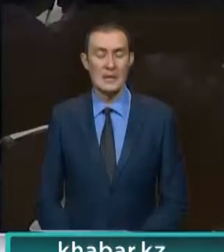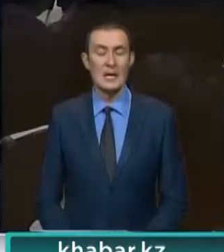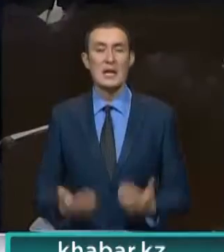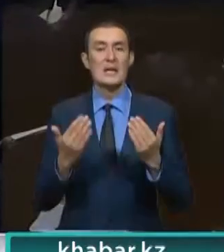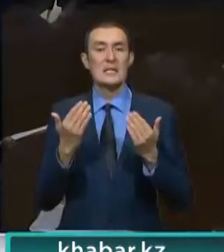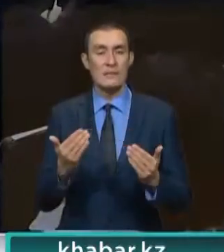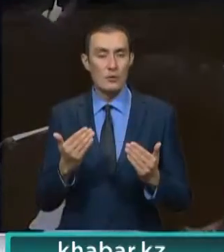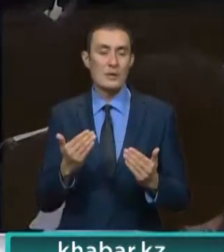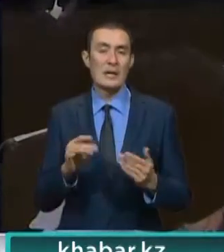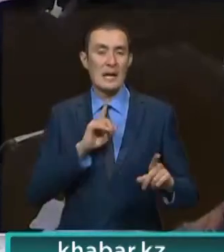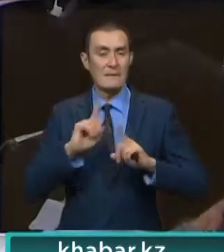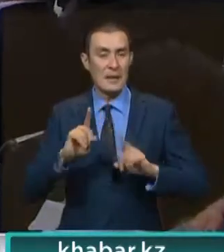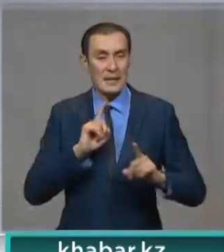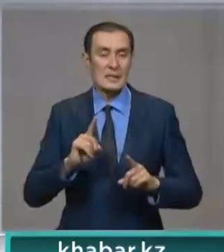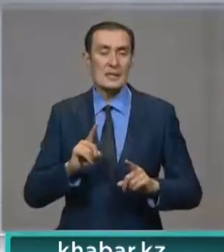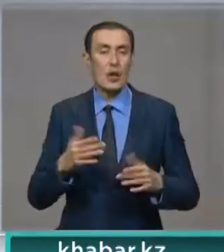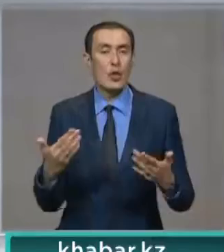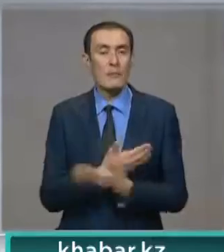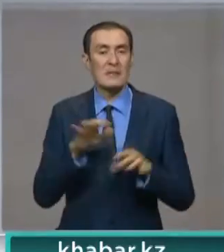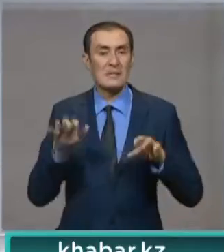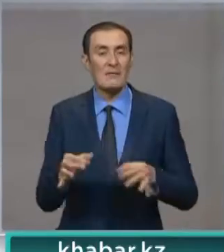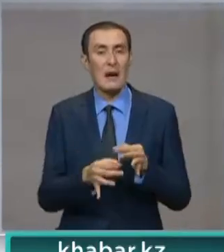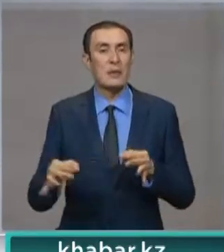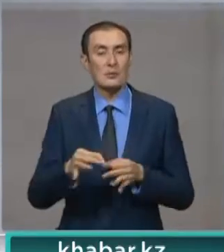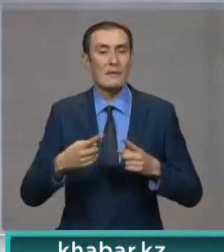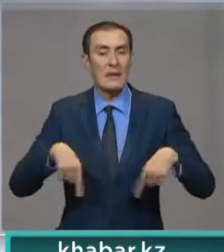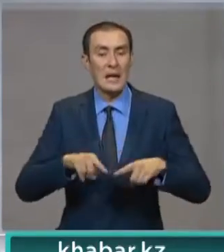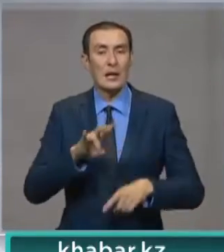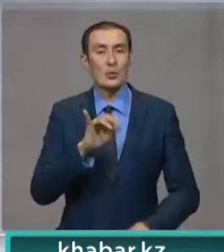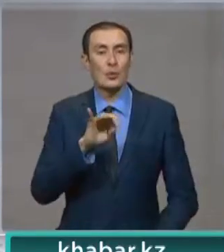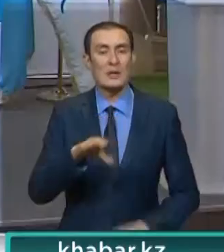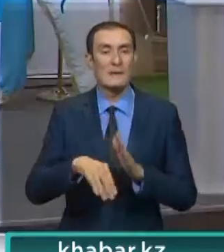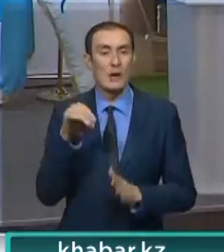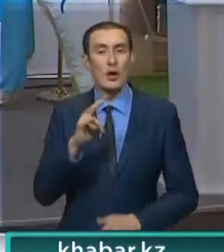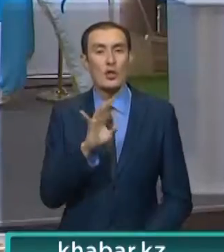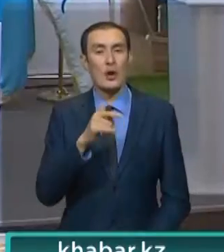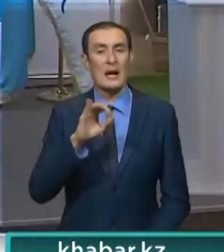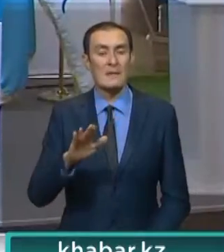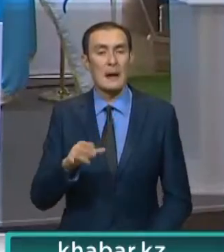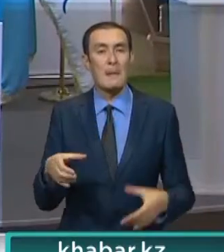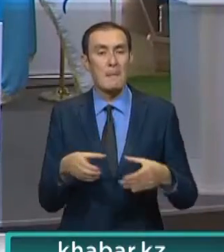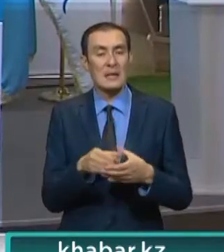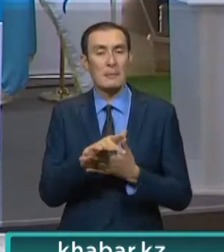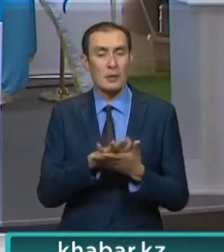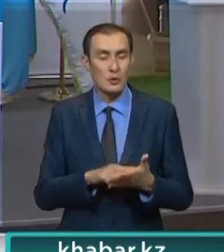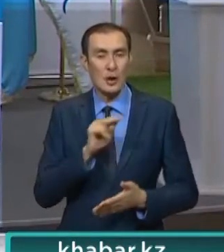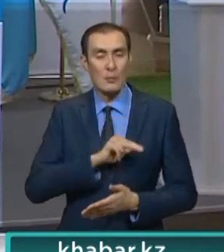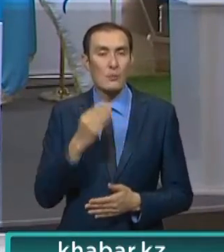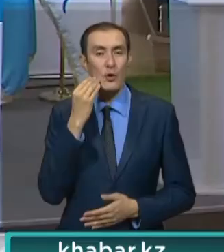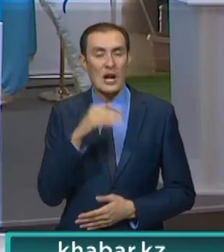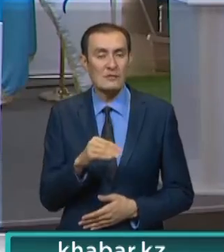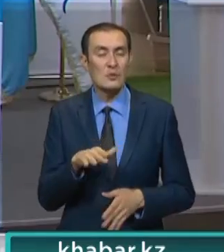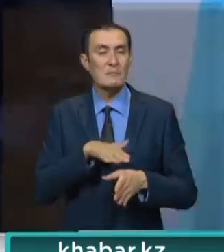Сегодня же на внеочередной конференции новым председателем областного филиала Нур-Отан избран Нурлан Ногаев. Партия намерена продолжить работу по